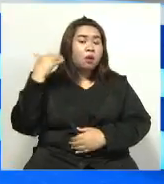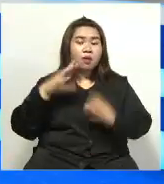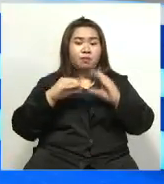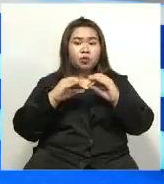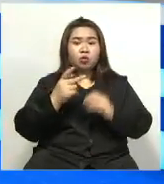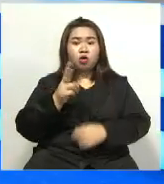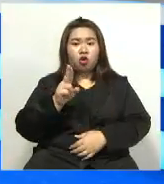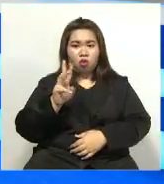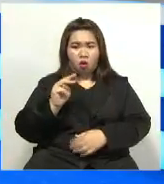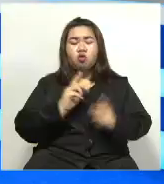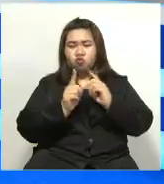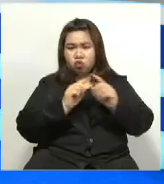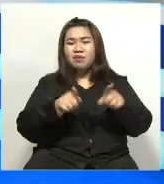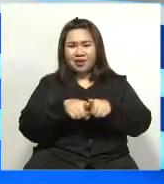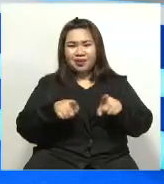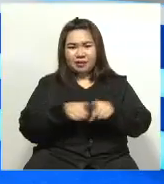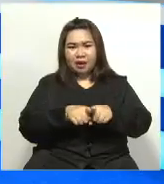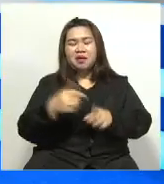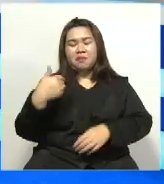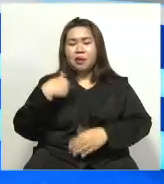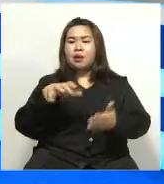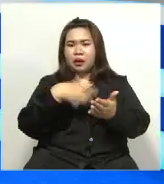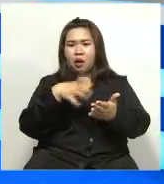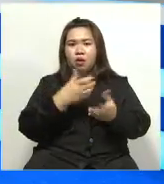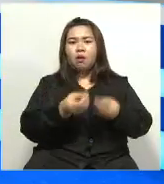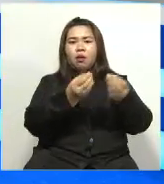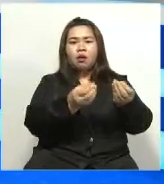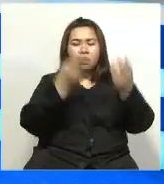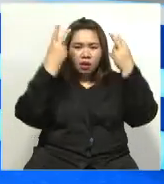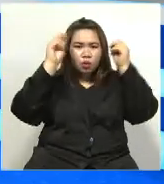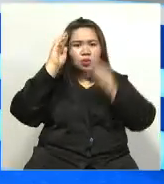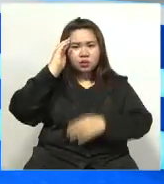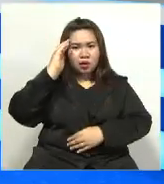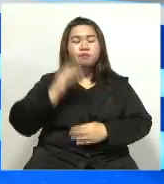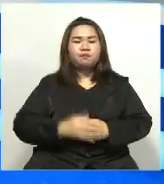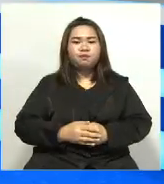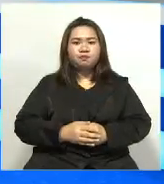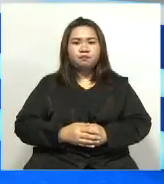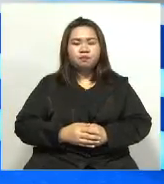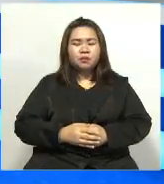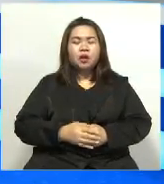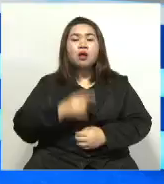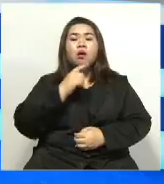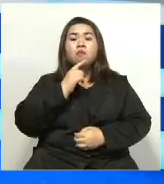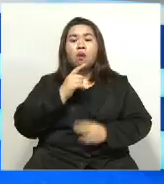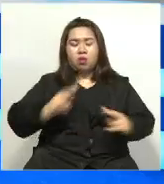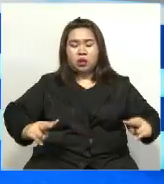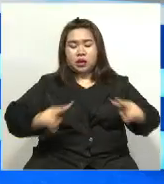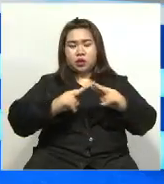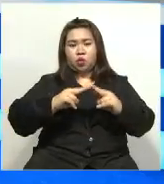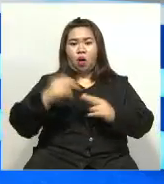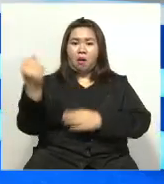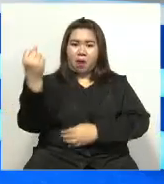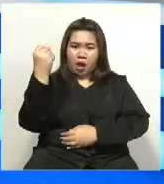นตรีเองก็มีการพูดคุยเรื่องนี้รวมไปถึงมีการรายงานเรื่องนี้ให้นายกรัฐมนตรีได้รับทราบจึงได้มีการสั่งการให้กระทรวงพลังง